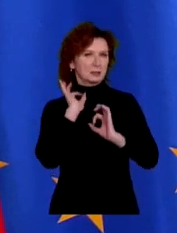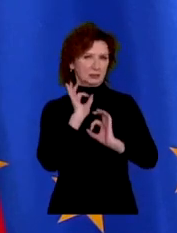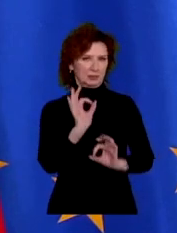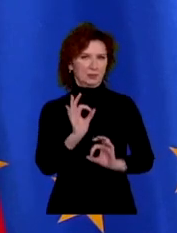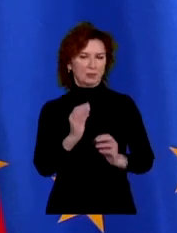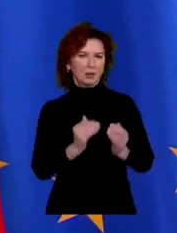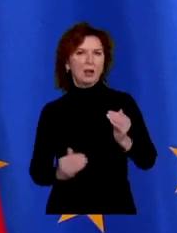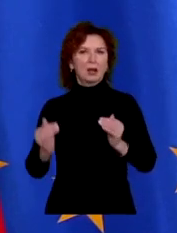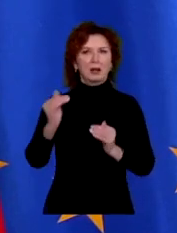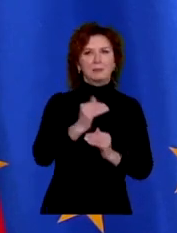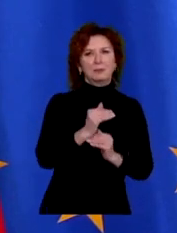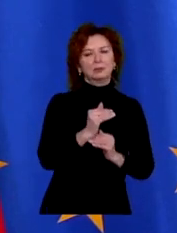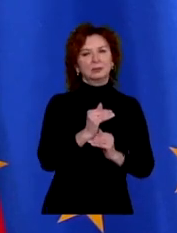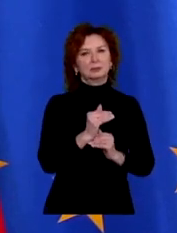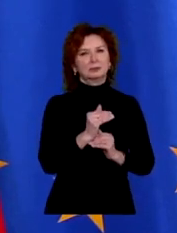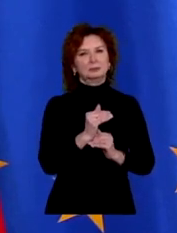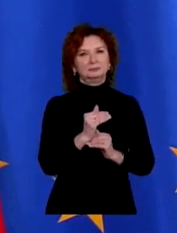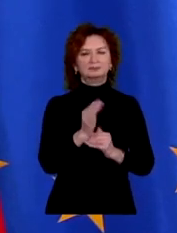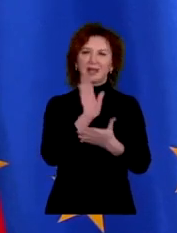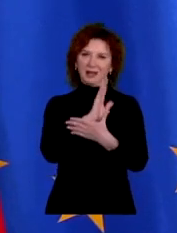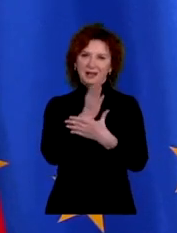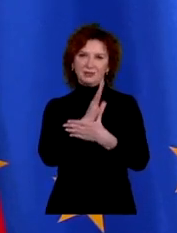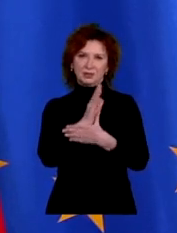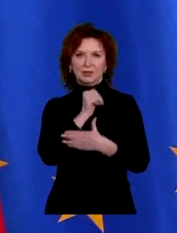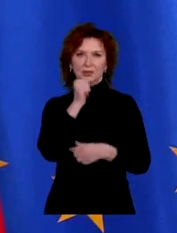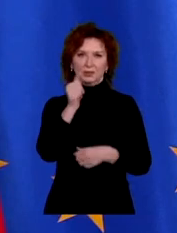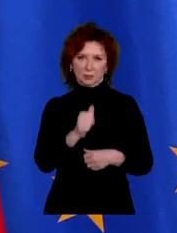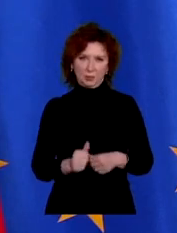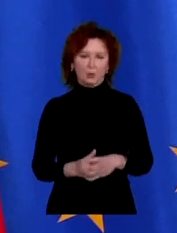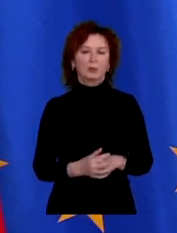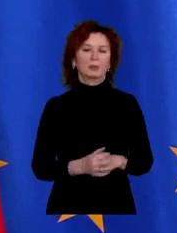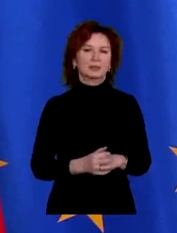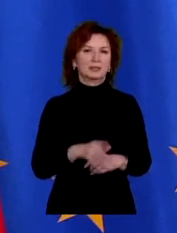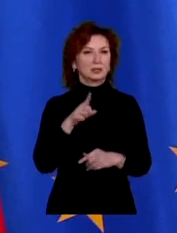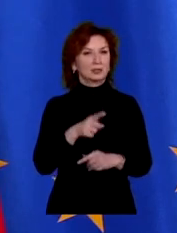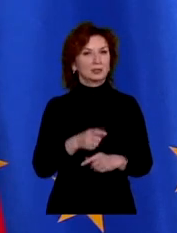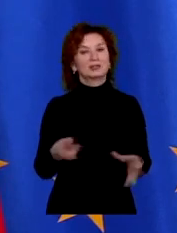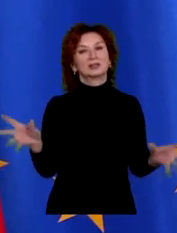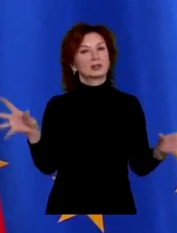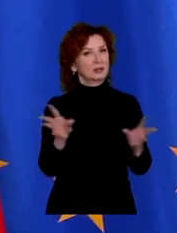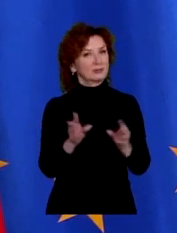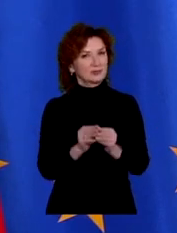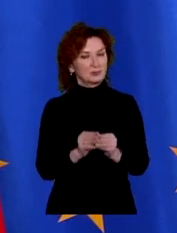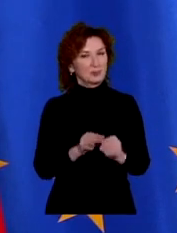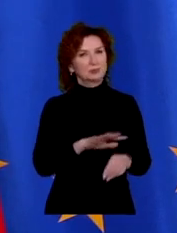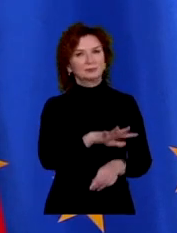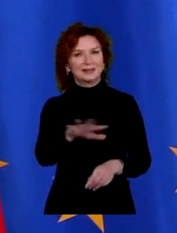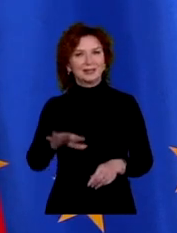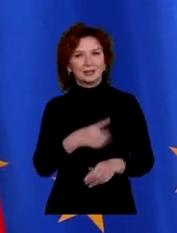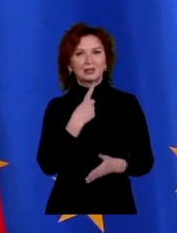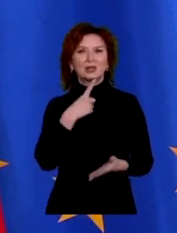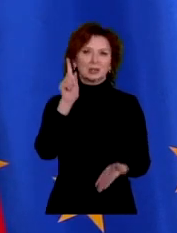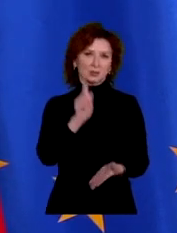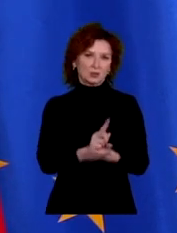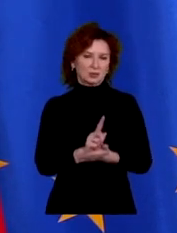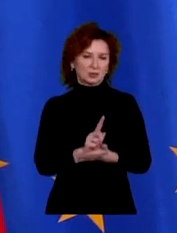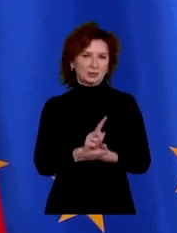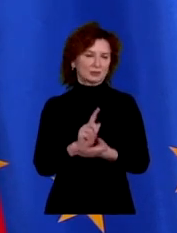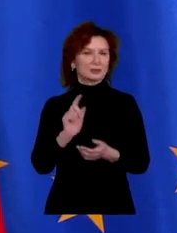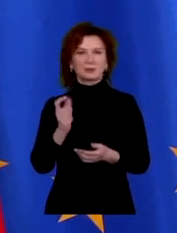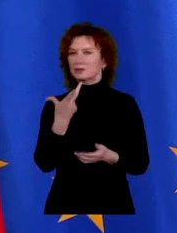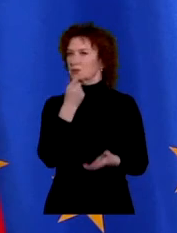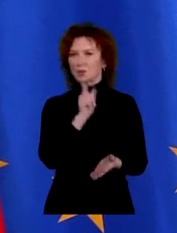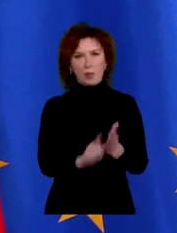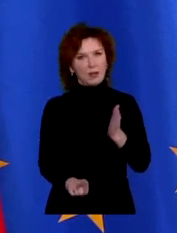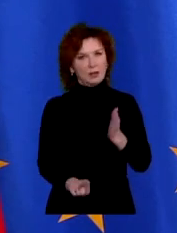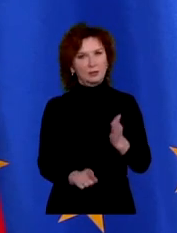powyżej bardzo często unijnej średniej. To jest nasz wspólny regionalny sukces. Co się nie udało? Oczywiście można niektóre